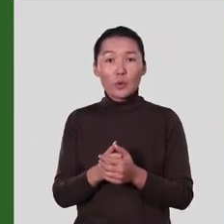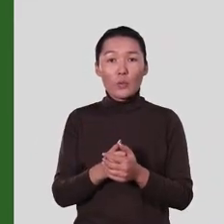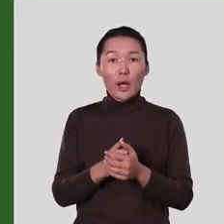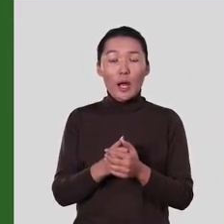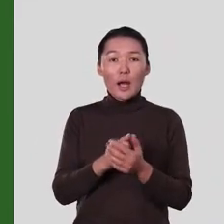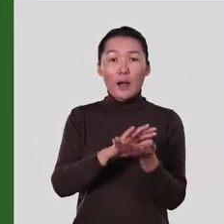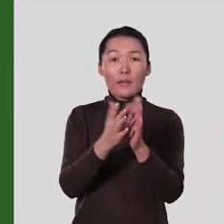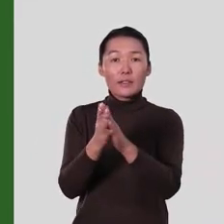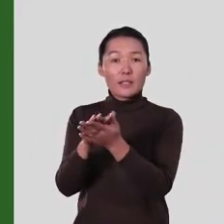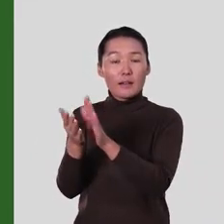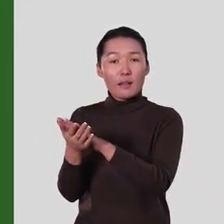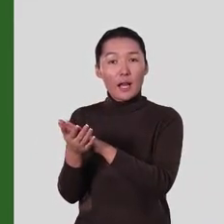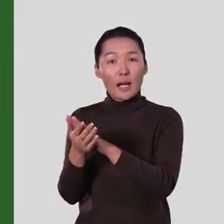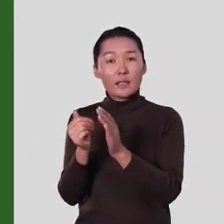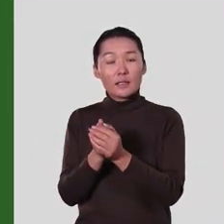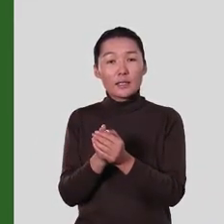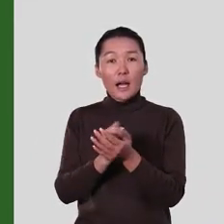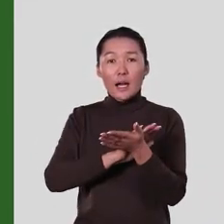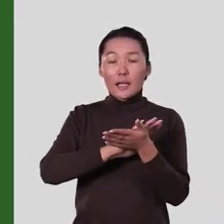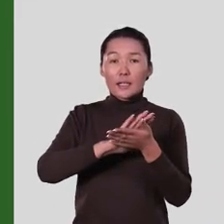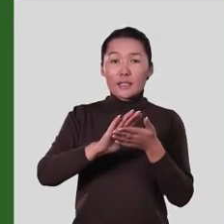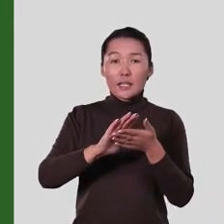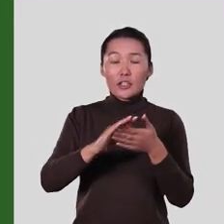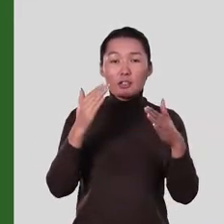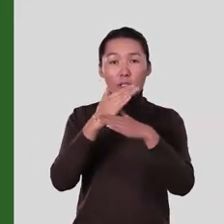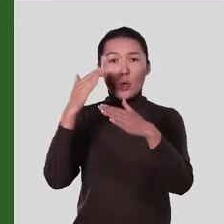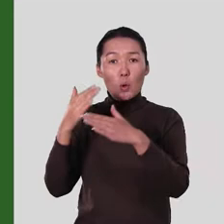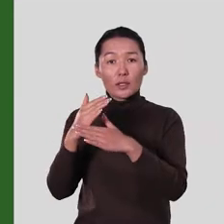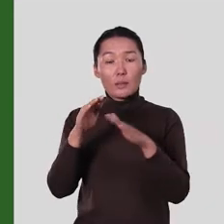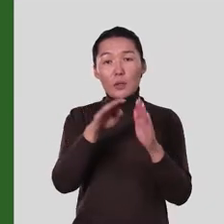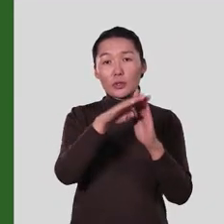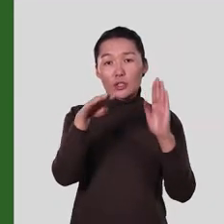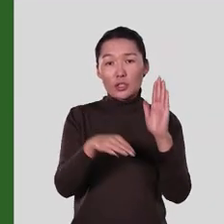складки кристаллических горных пород нижнего этажа.